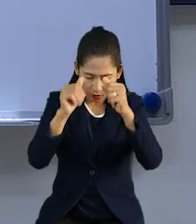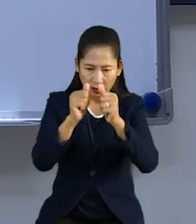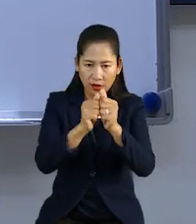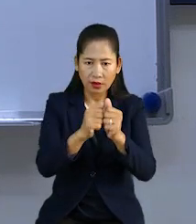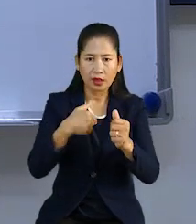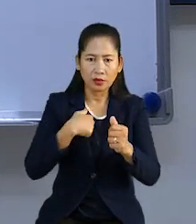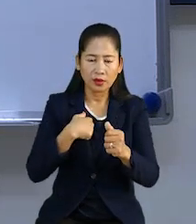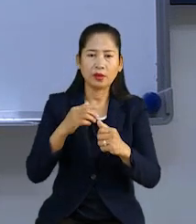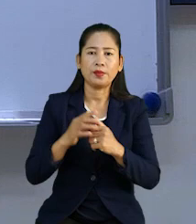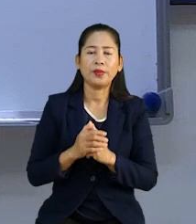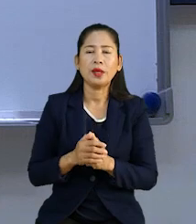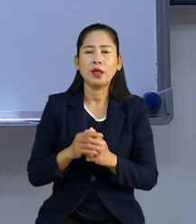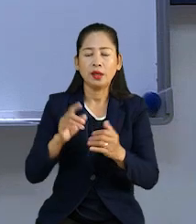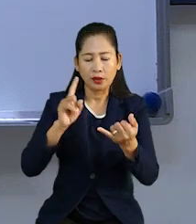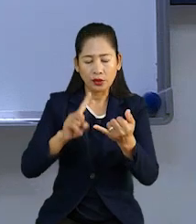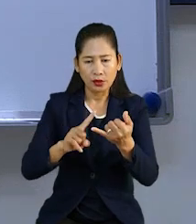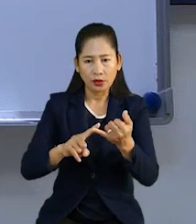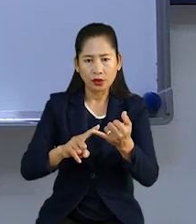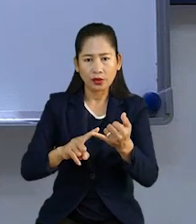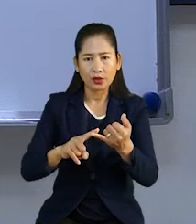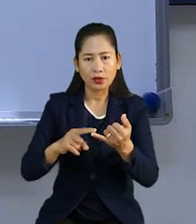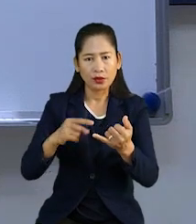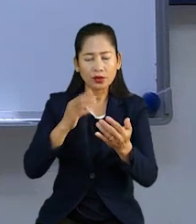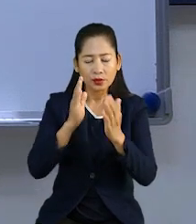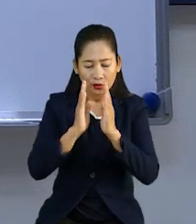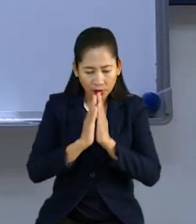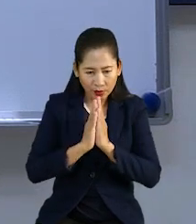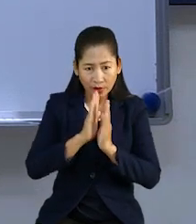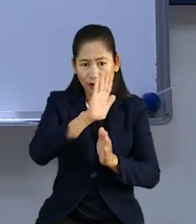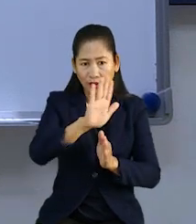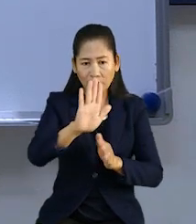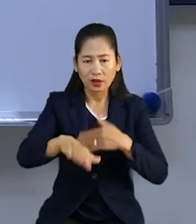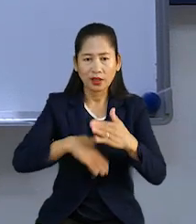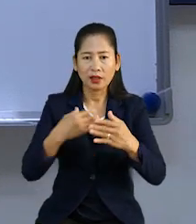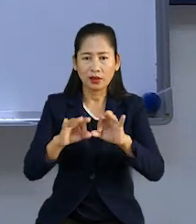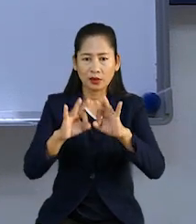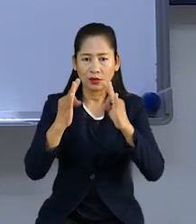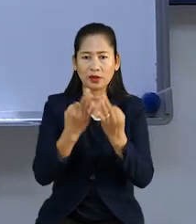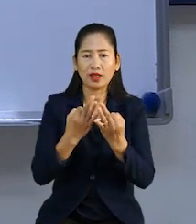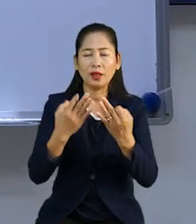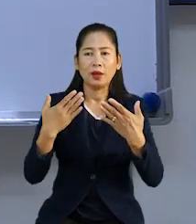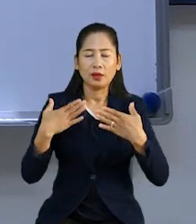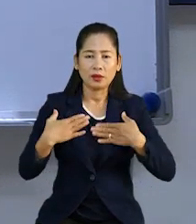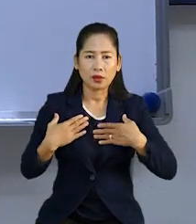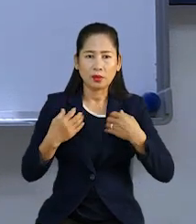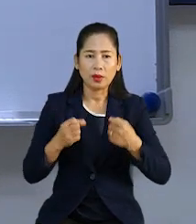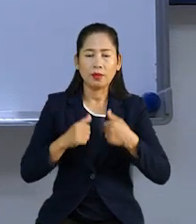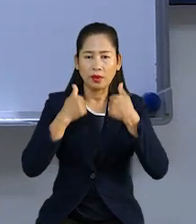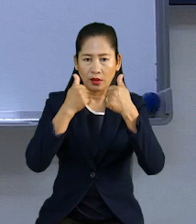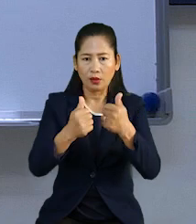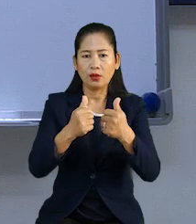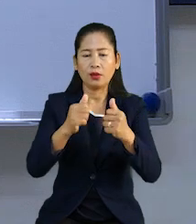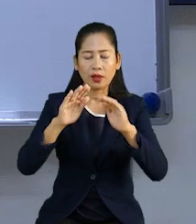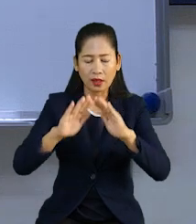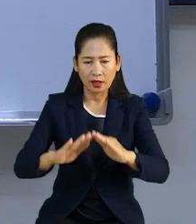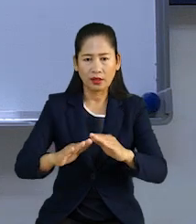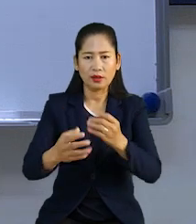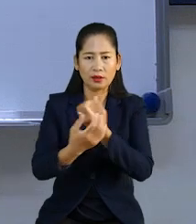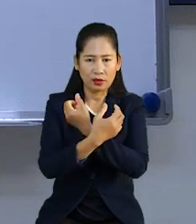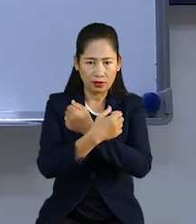ngay chỉ bùi nâng nhà cụ. Chỉ chồng cỏi, nhà cụ sống chung phô con tiếng ngọt nền nâng cụ xá, xong ở mình sẽ có kịp lõ. Ca sẵn nơi